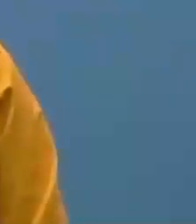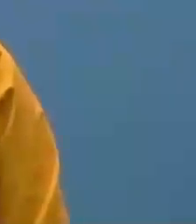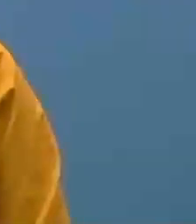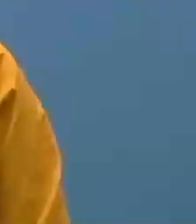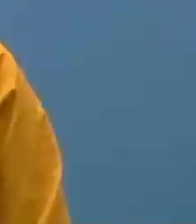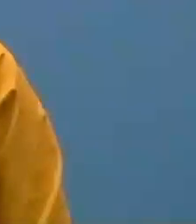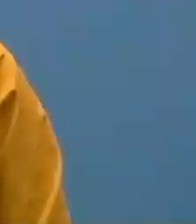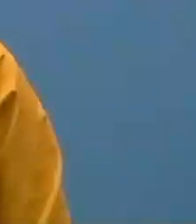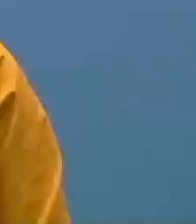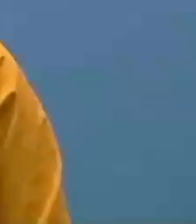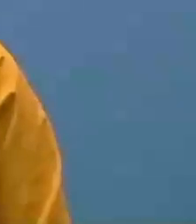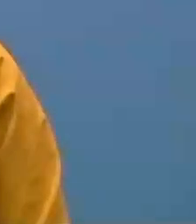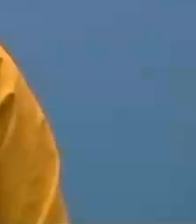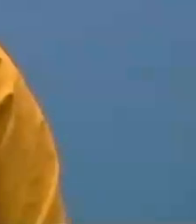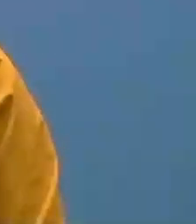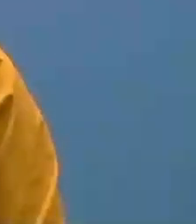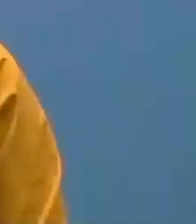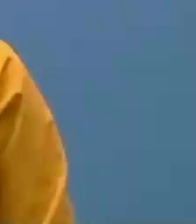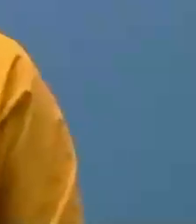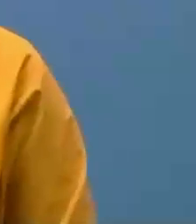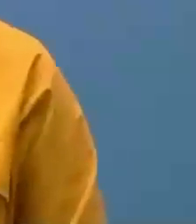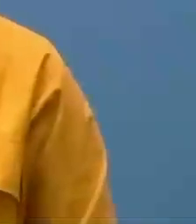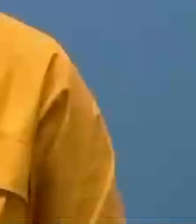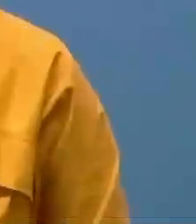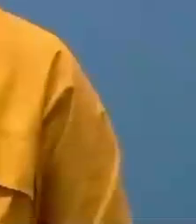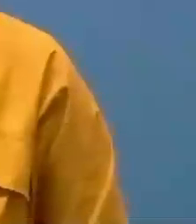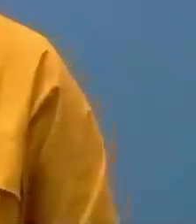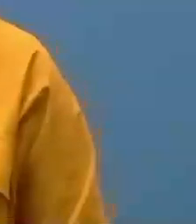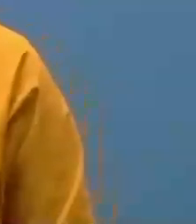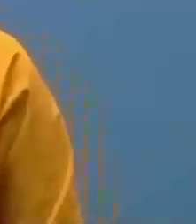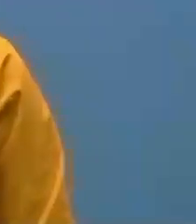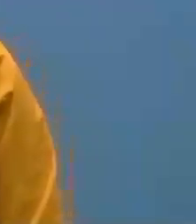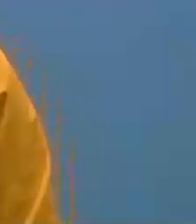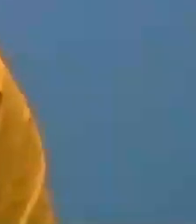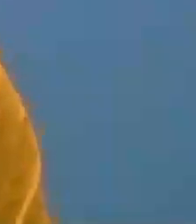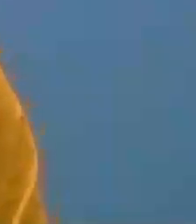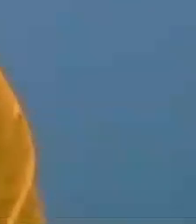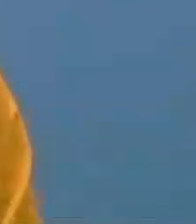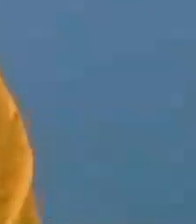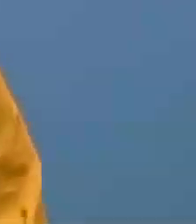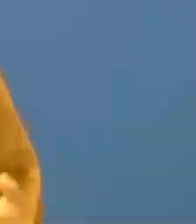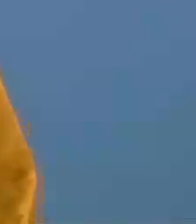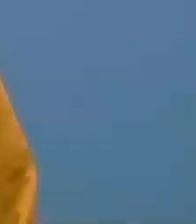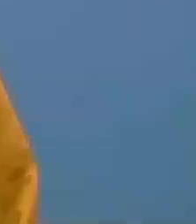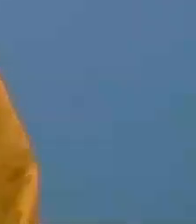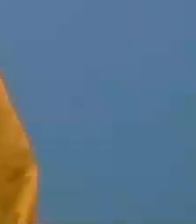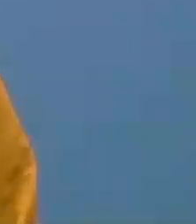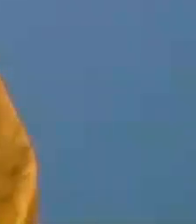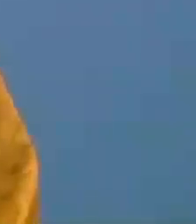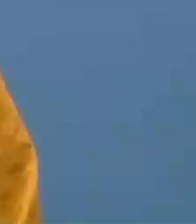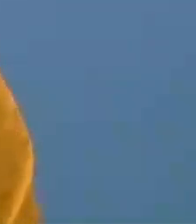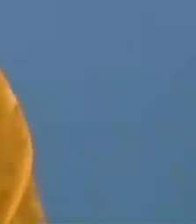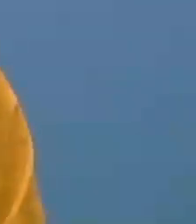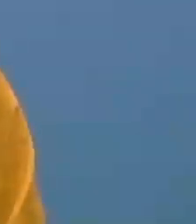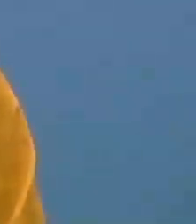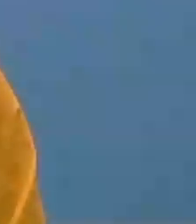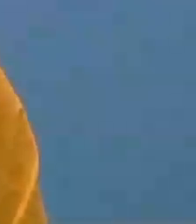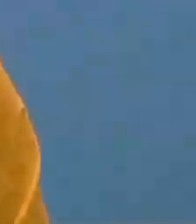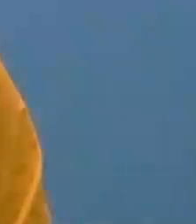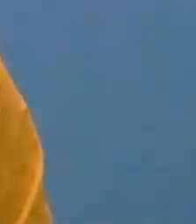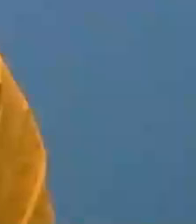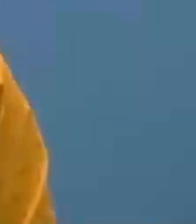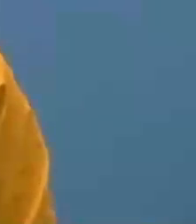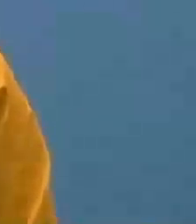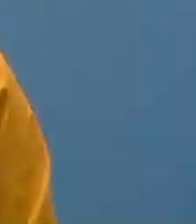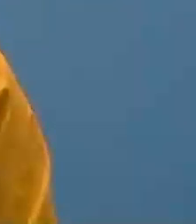督，然后给我们拯救并且给我们人生的答案。以赛亚书42章全部都是在谈论的是基